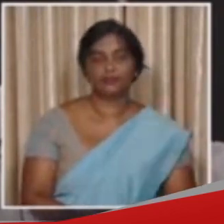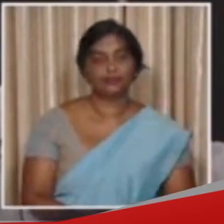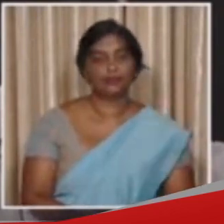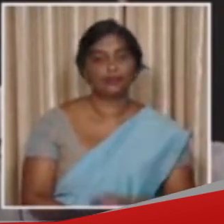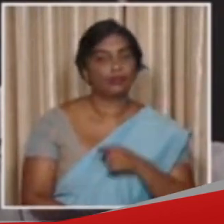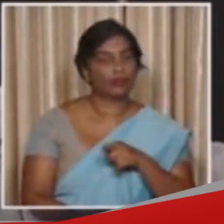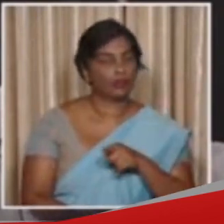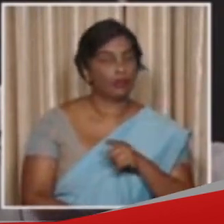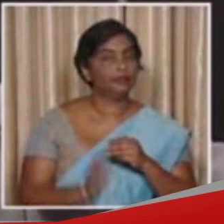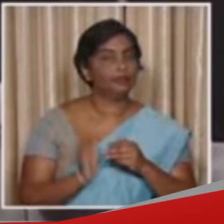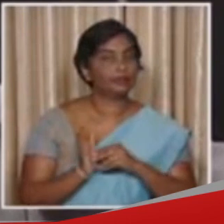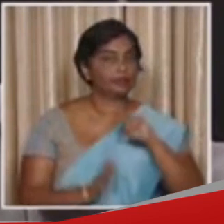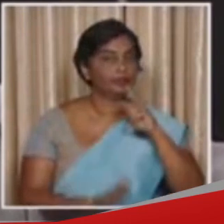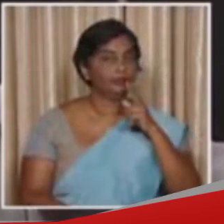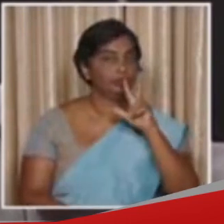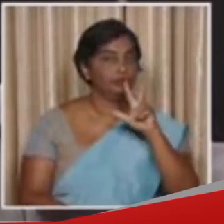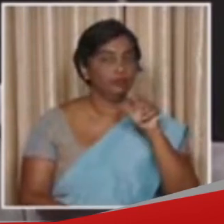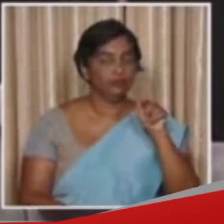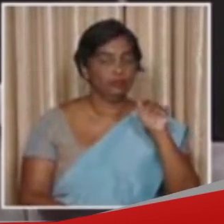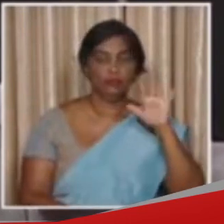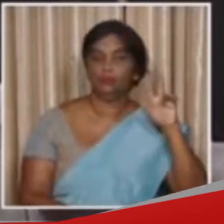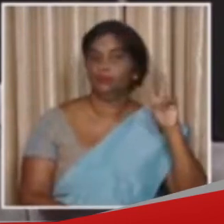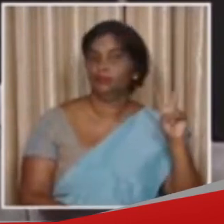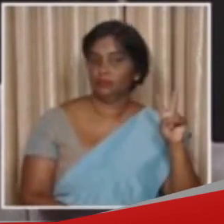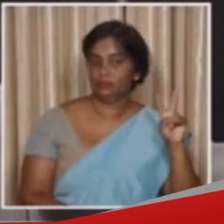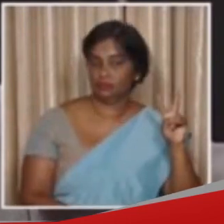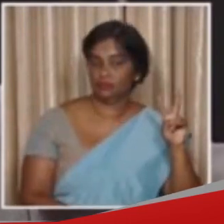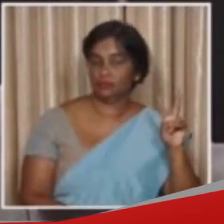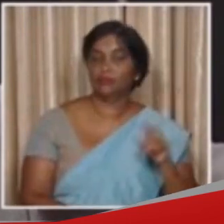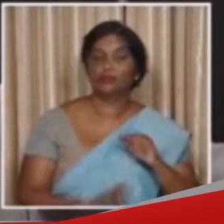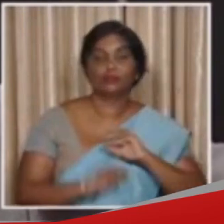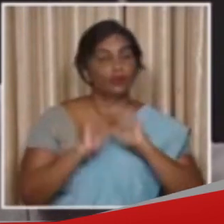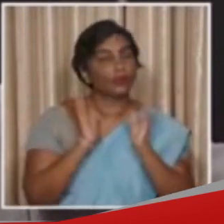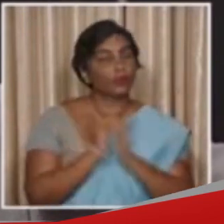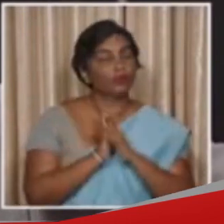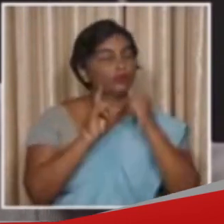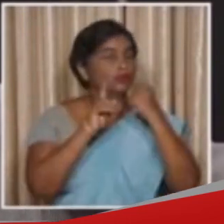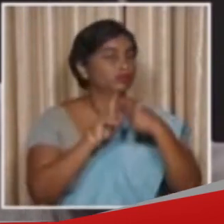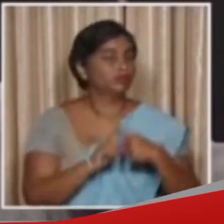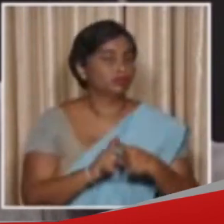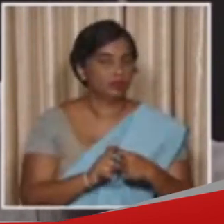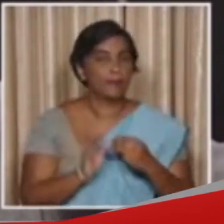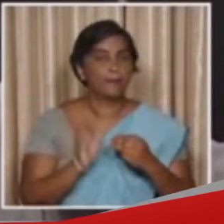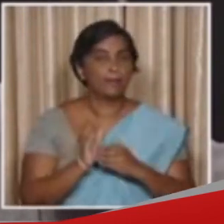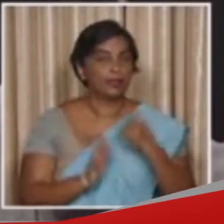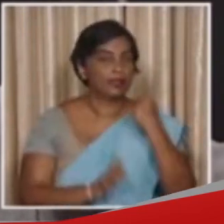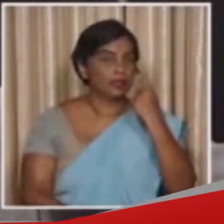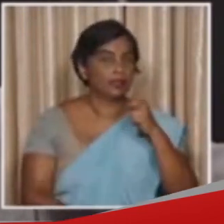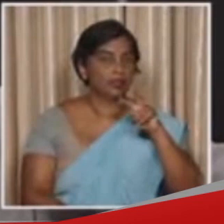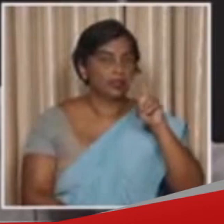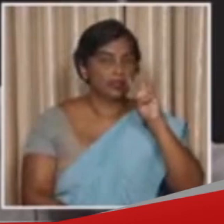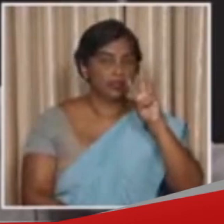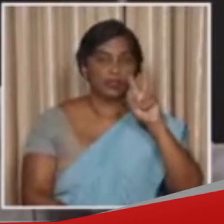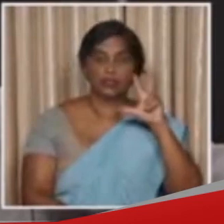expenditure එක මිලියන 308.52 total allocation මිලියන